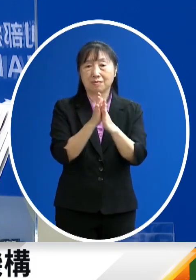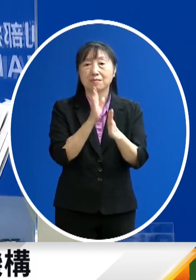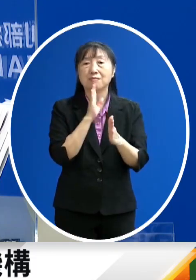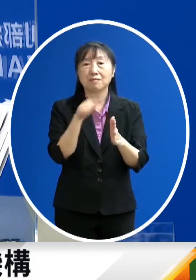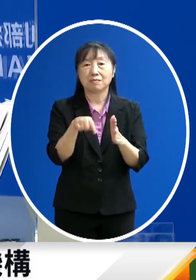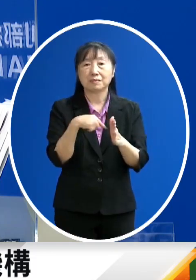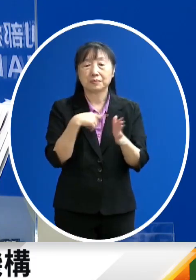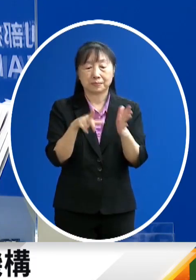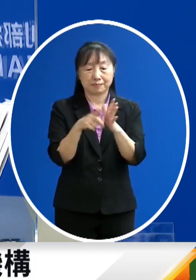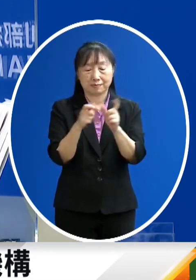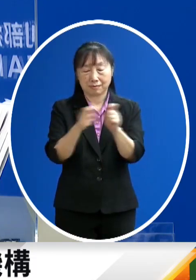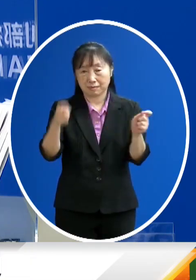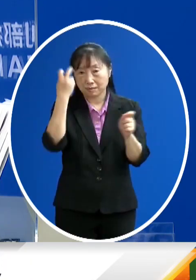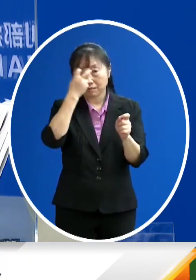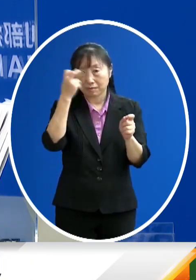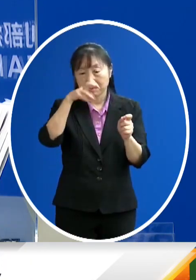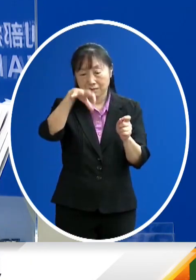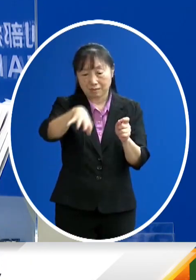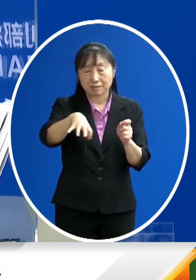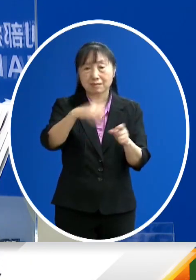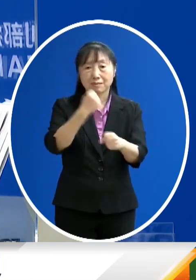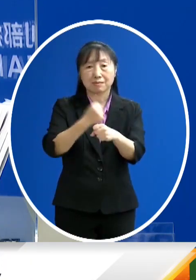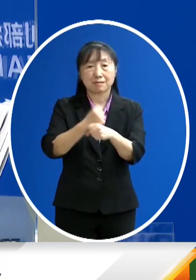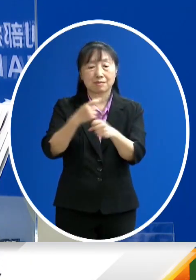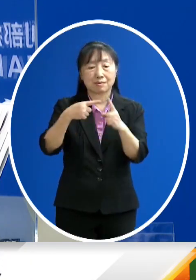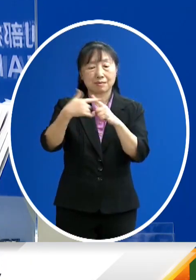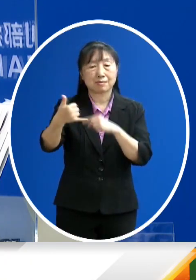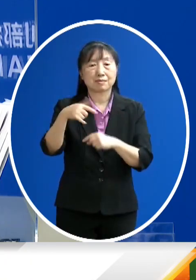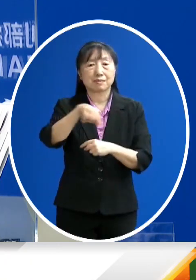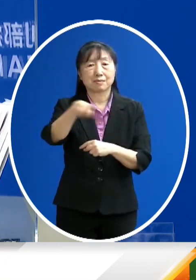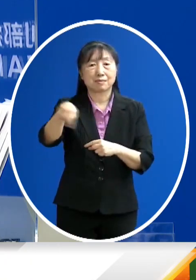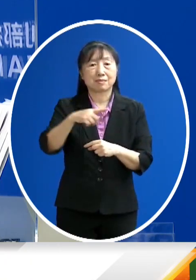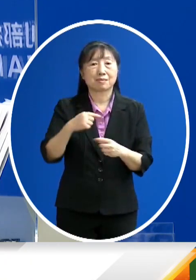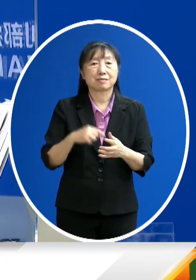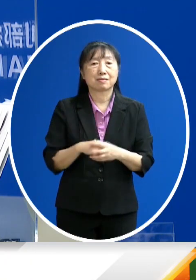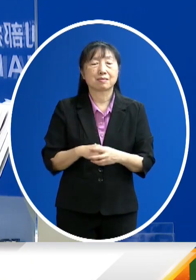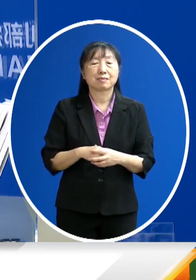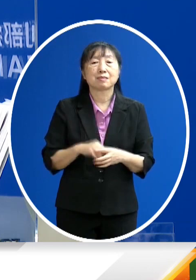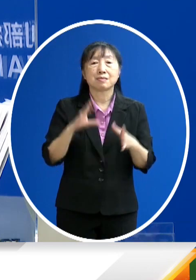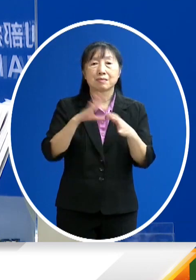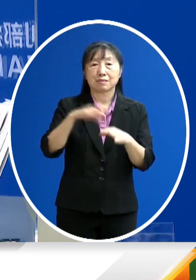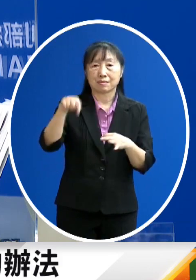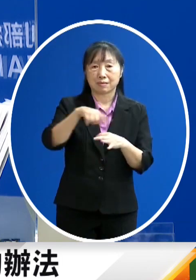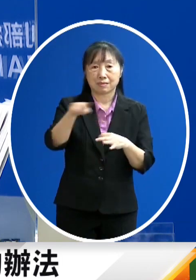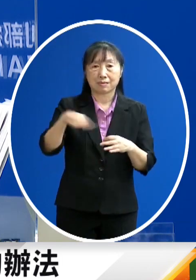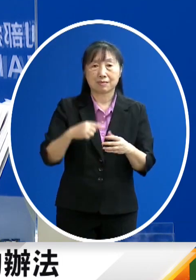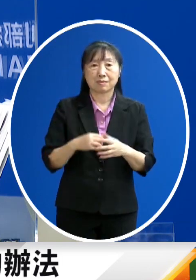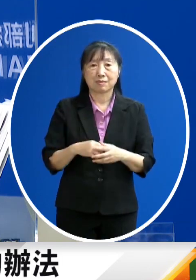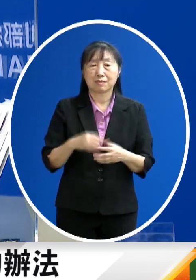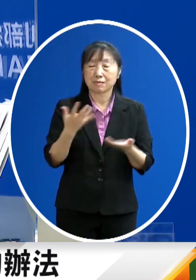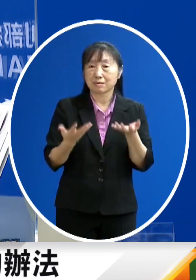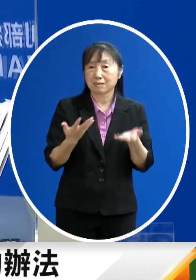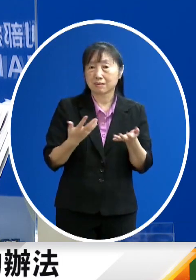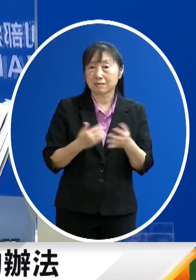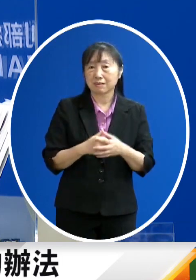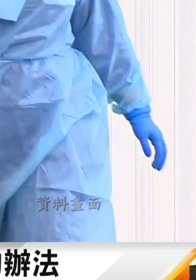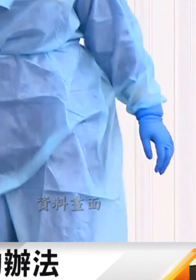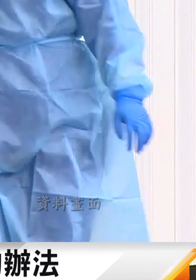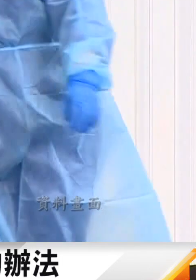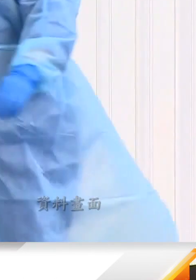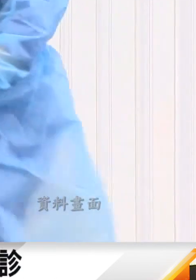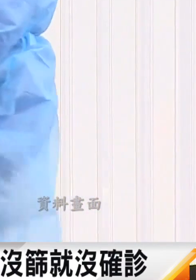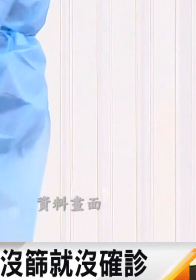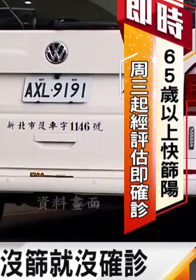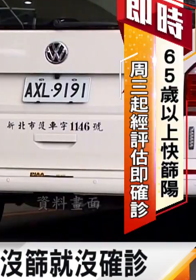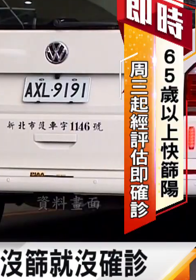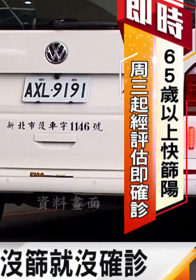的这个长照机构或照护机构里面工作的人员。我们后续也都研议了这个相关的一些奖励津贴补助的办法。 疫